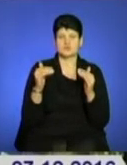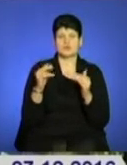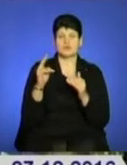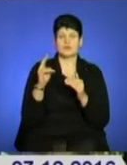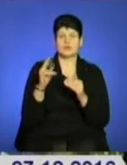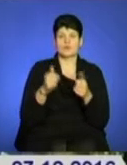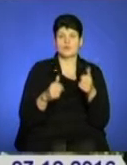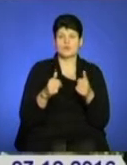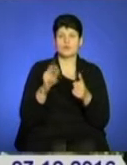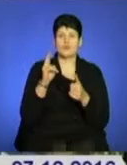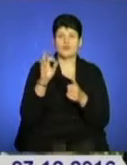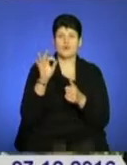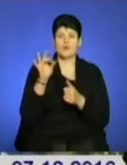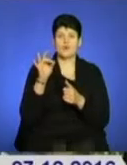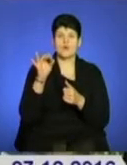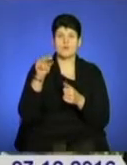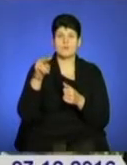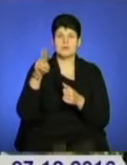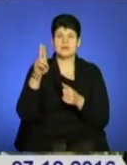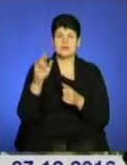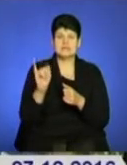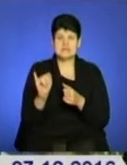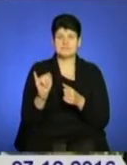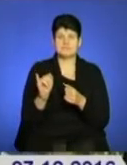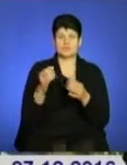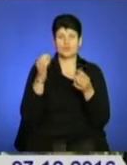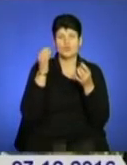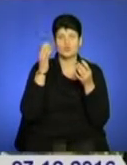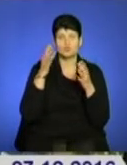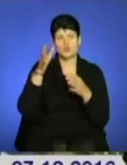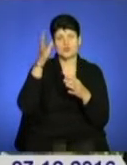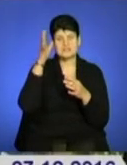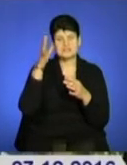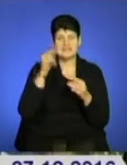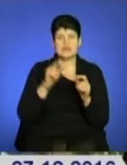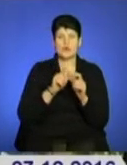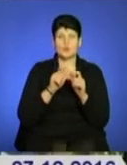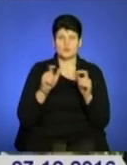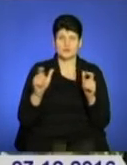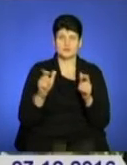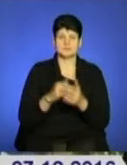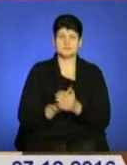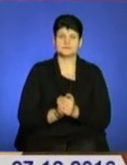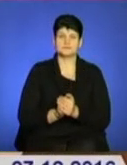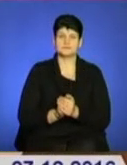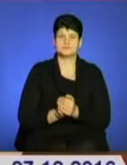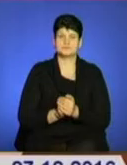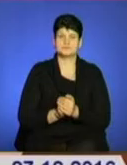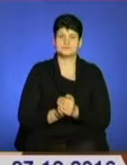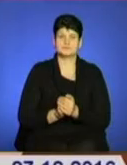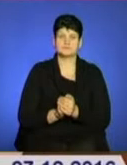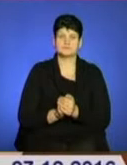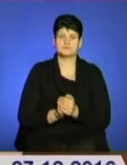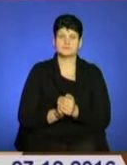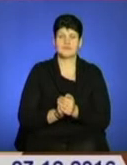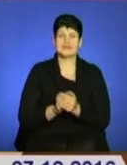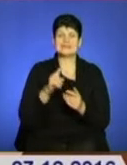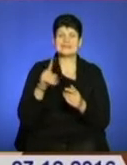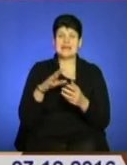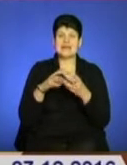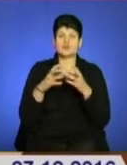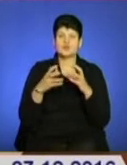Бадені, що у Коробці Монастириського району, під культурно-освітній об'єкт. Подробиці у сюжеті Любові Гадомської. За